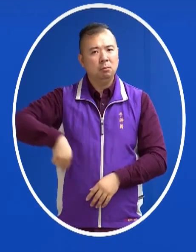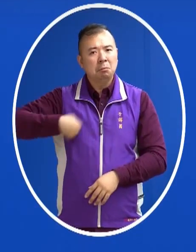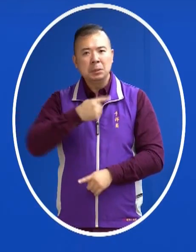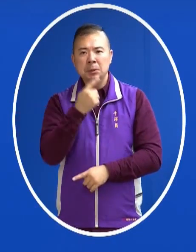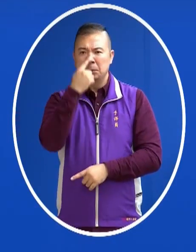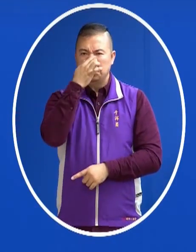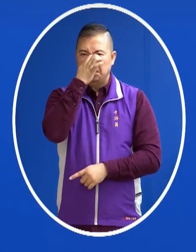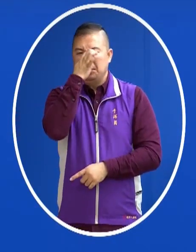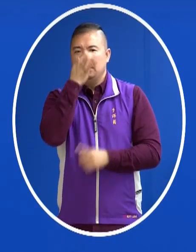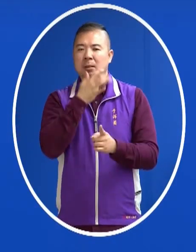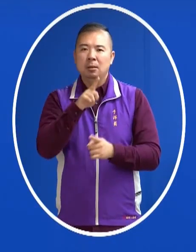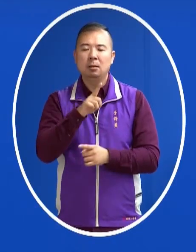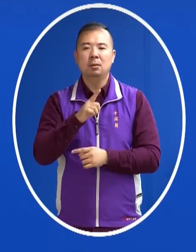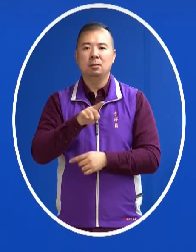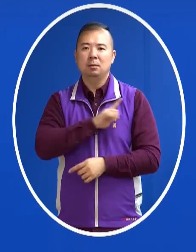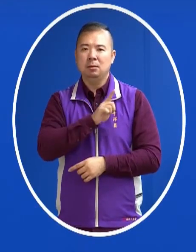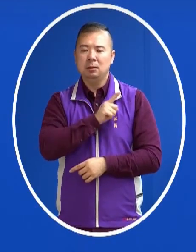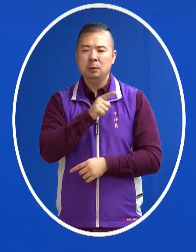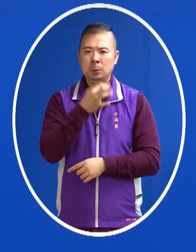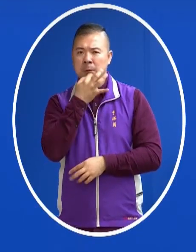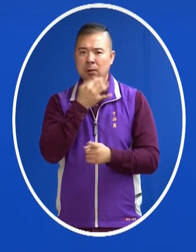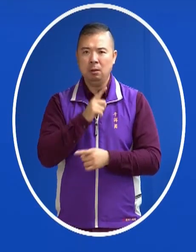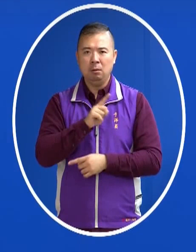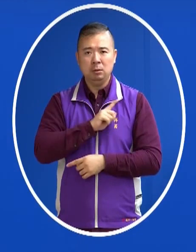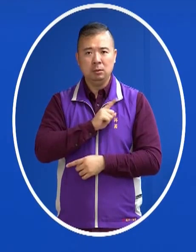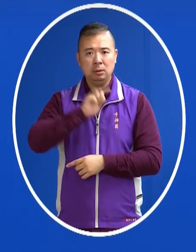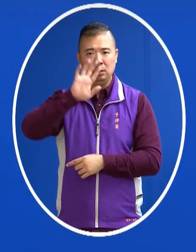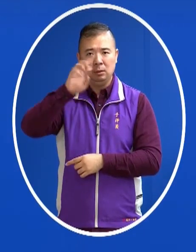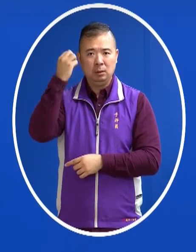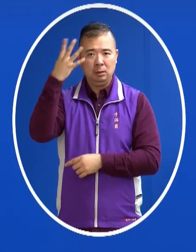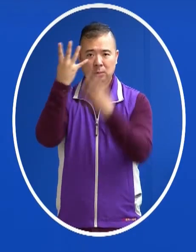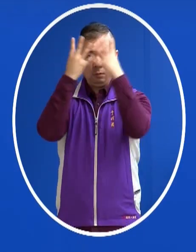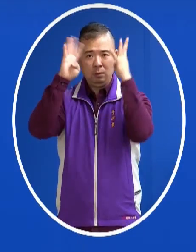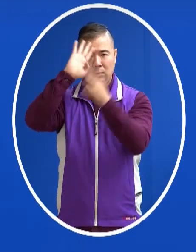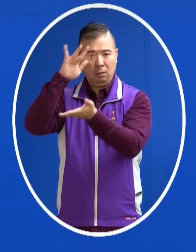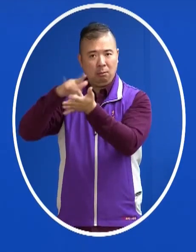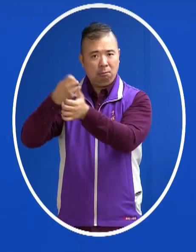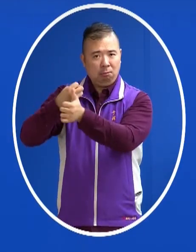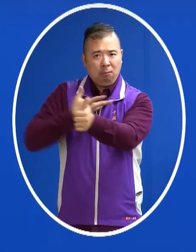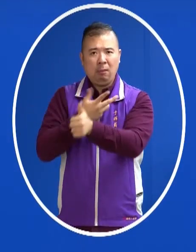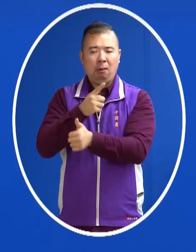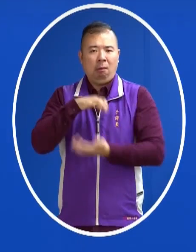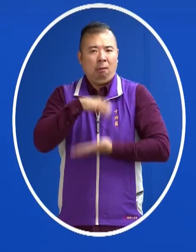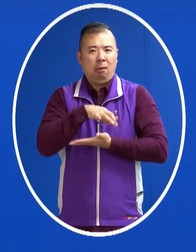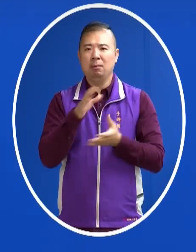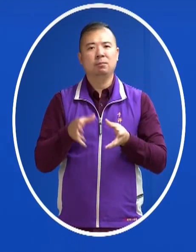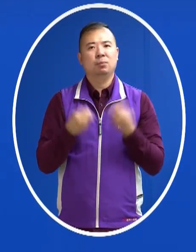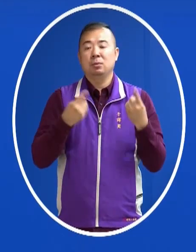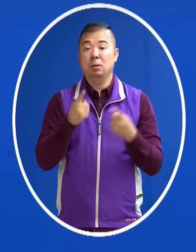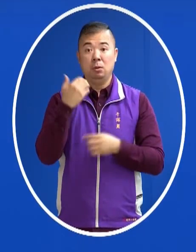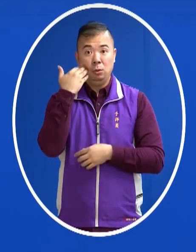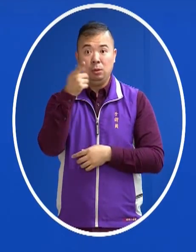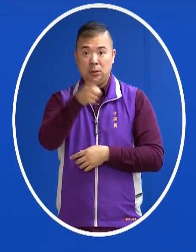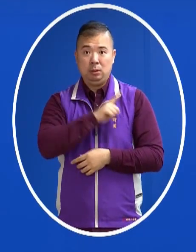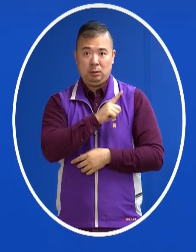通常可能不必特别的担心或需要特别去做筛检。那可是如果你是有这样的一个